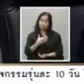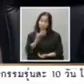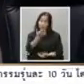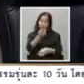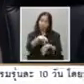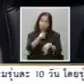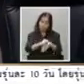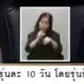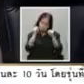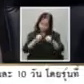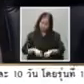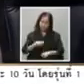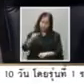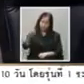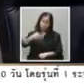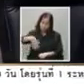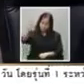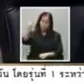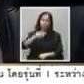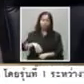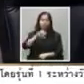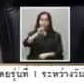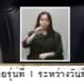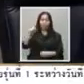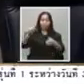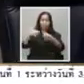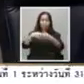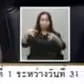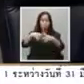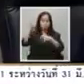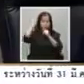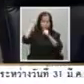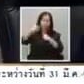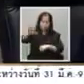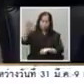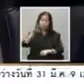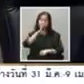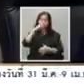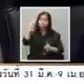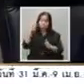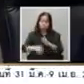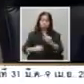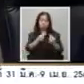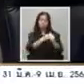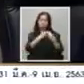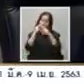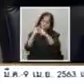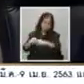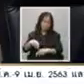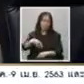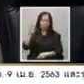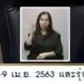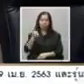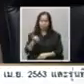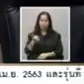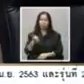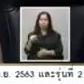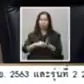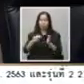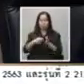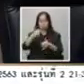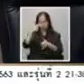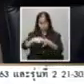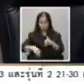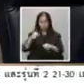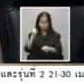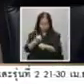ที่วินิจฉัยแล้วครับให้ท่านพูดซะก่อนถ้ามันผิดท่านคงรับผิดชอบตัวเองอ่ะผมคิดว่างั้นศักยภาพท่านก็มีอยู่แล้ว